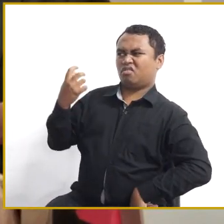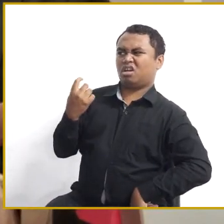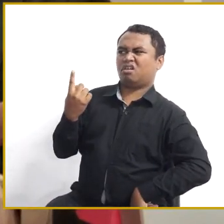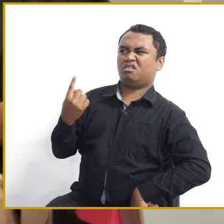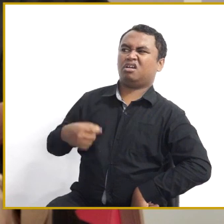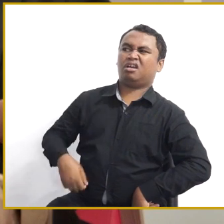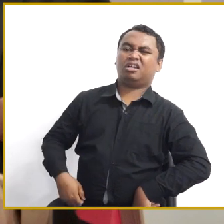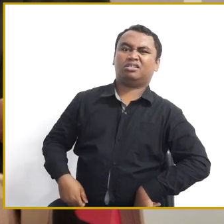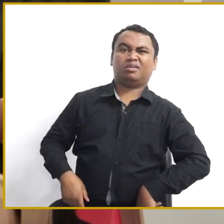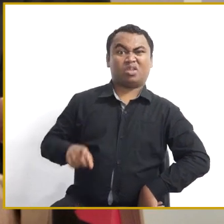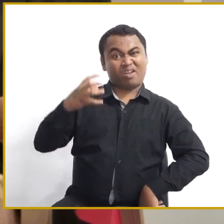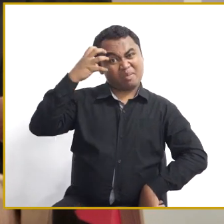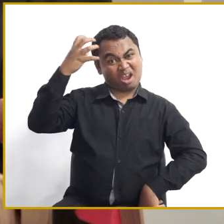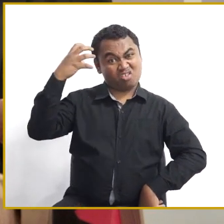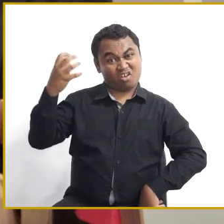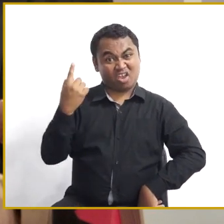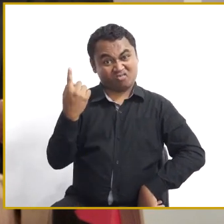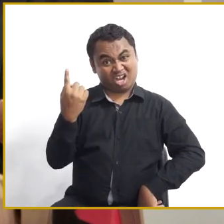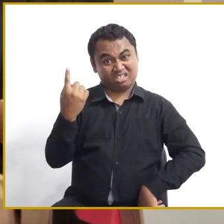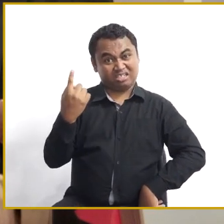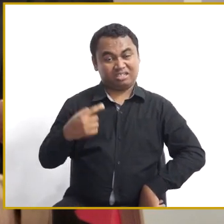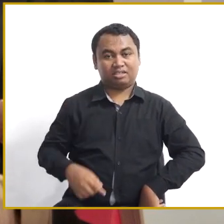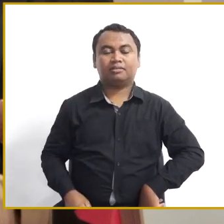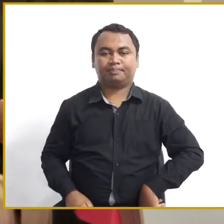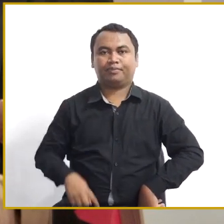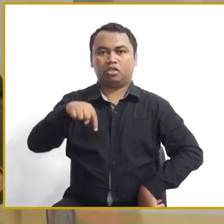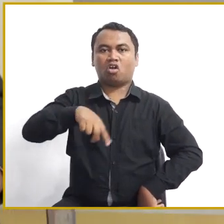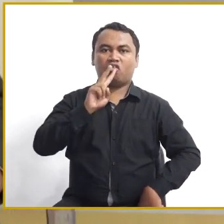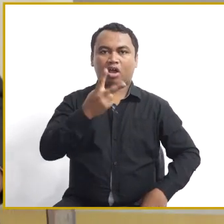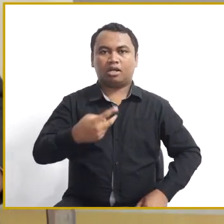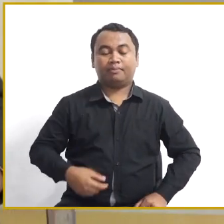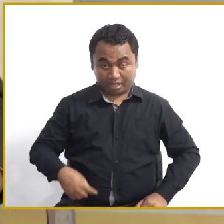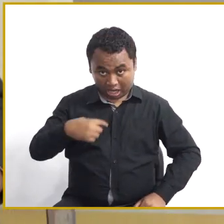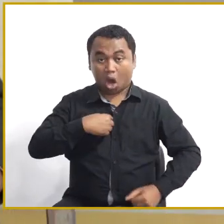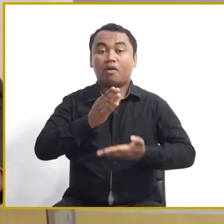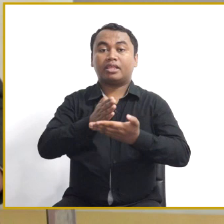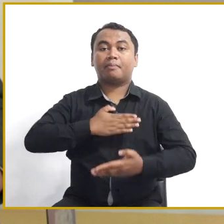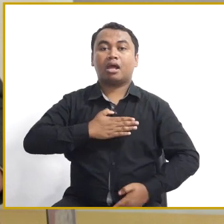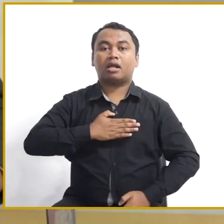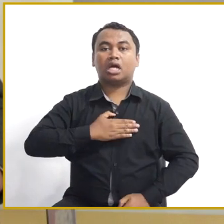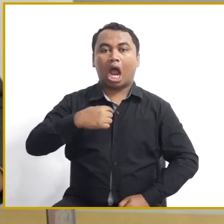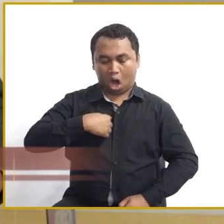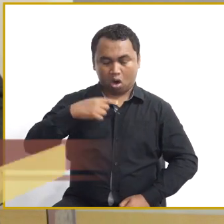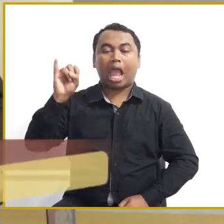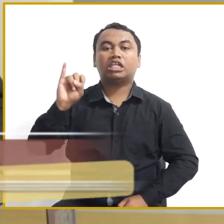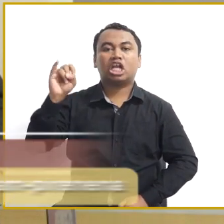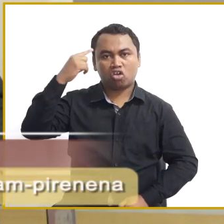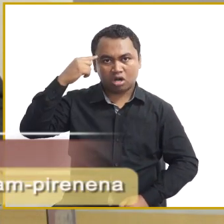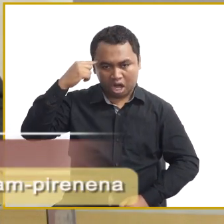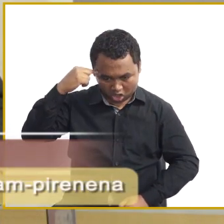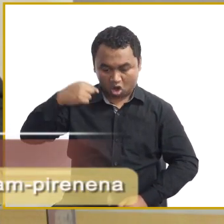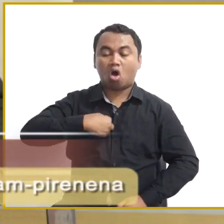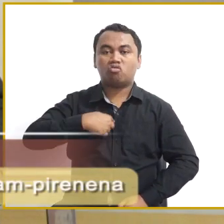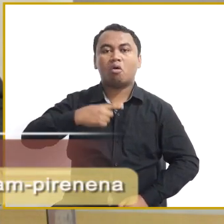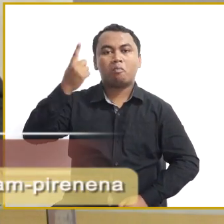Armanda nara zay reta reta resat sketuzi. Ulla ni anatra Abraham Razav ary ingénieur nandray